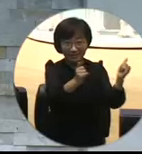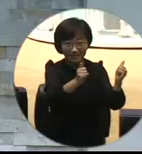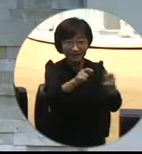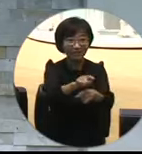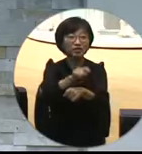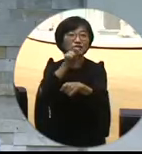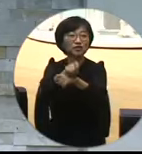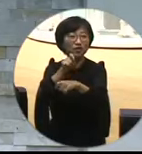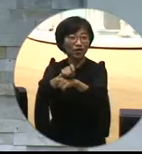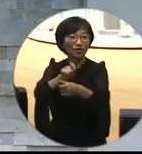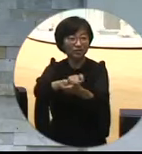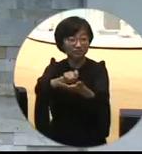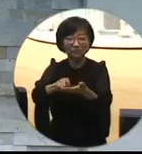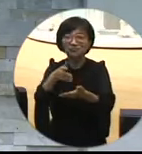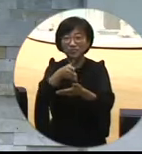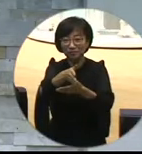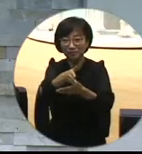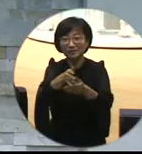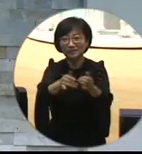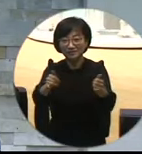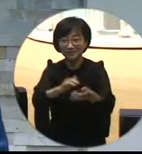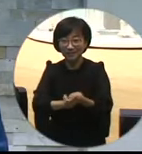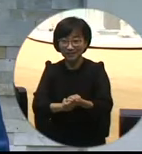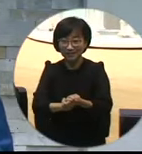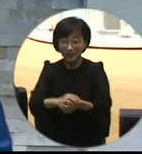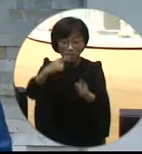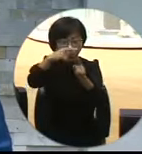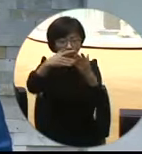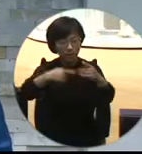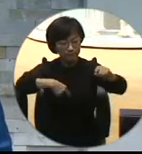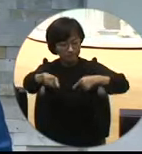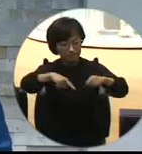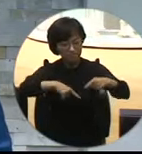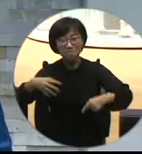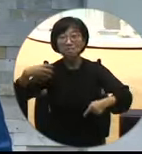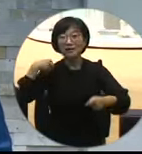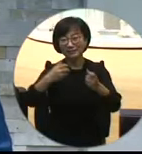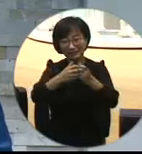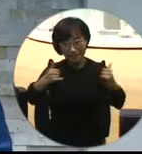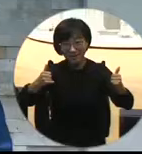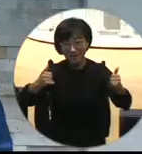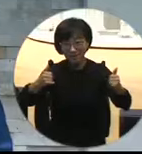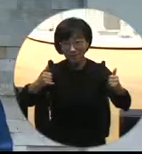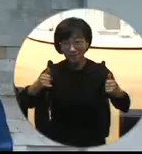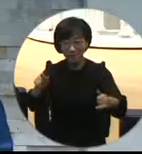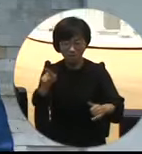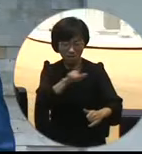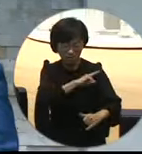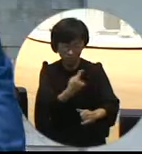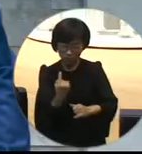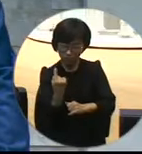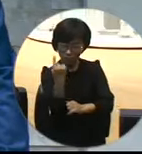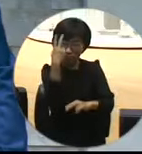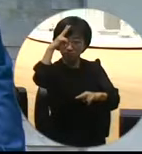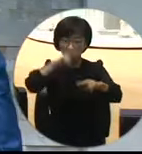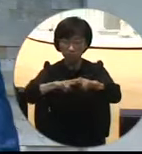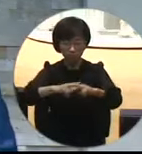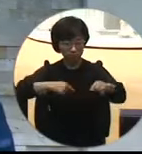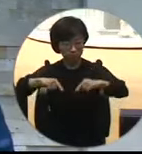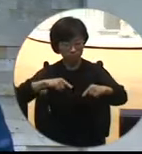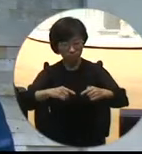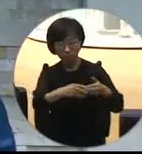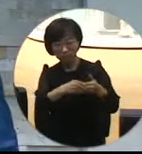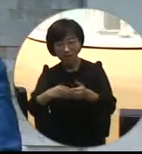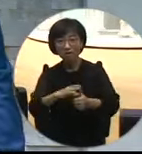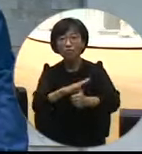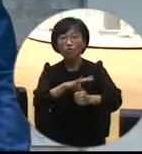그 당시의 교회 지도자들이, 교회 지도자들, 최고 지도자들입니다. 그런데